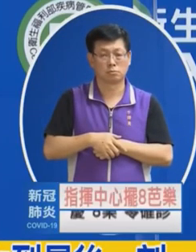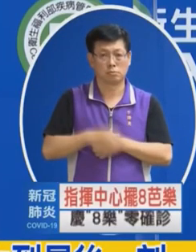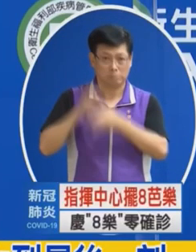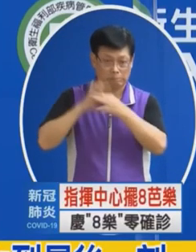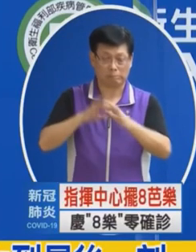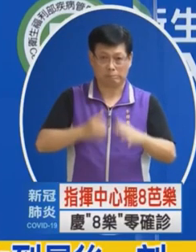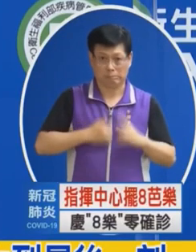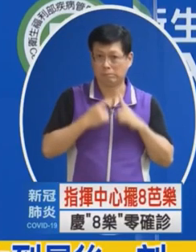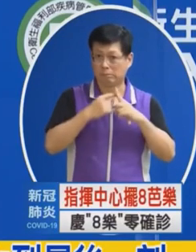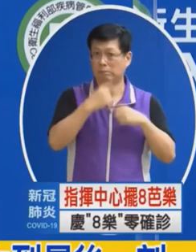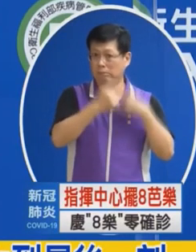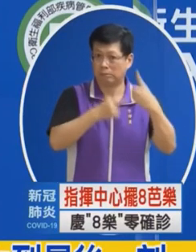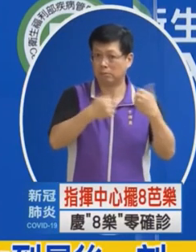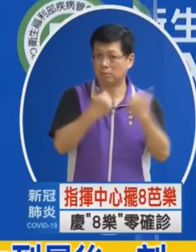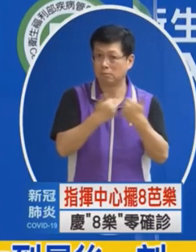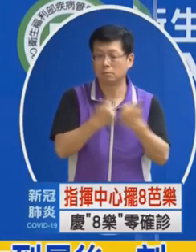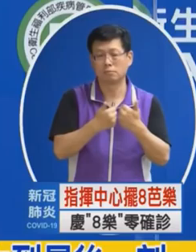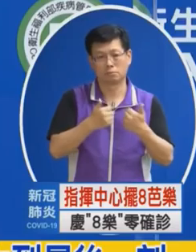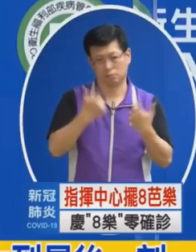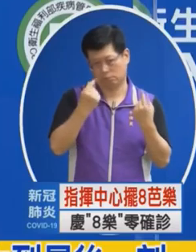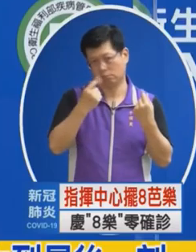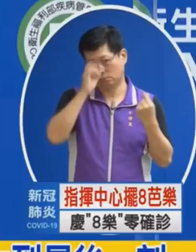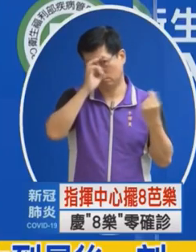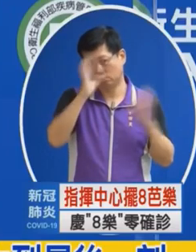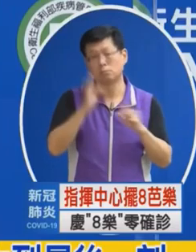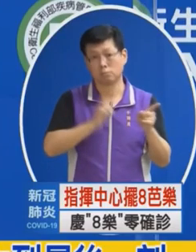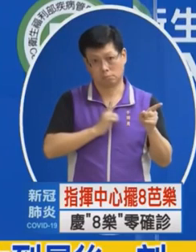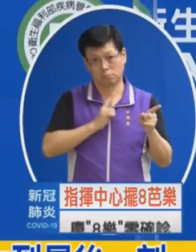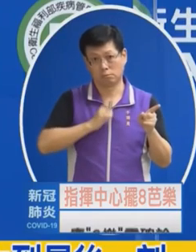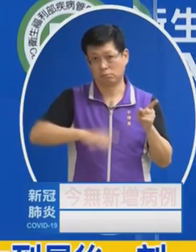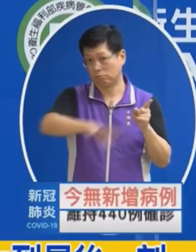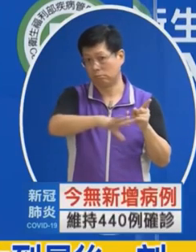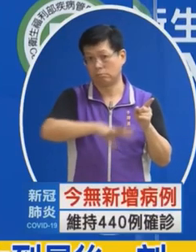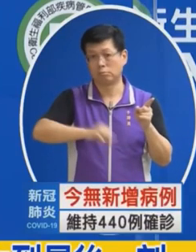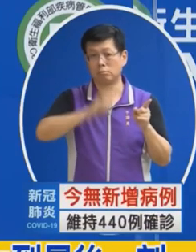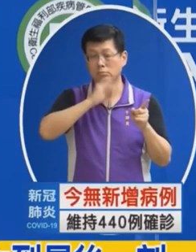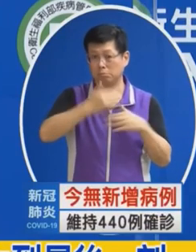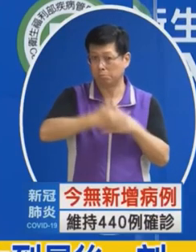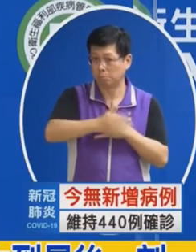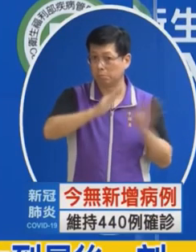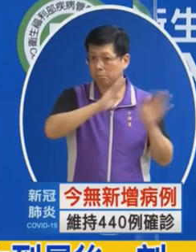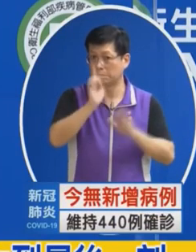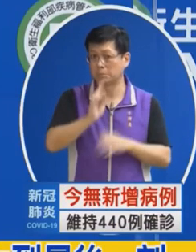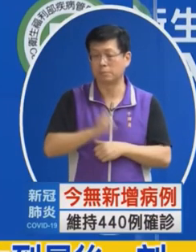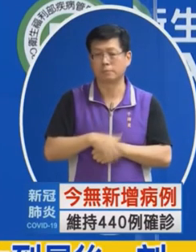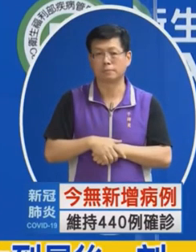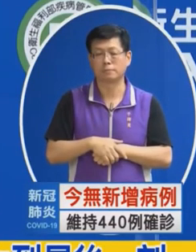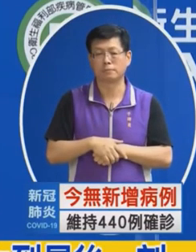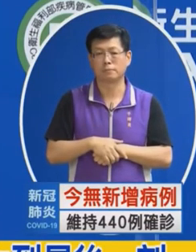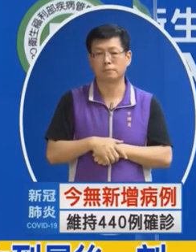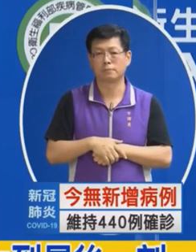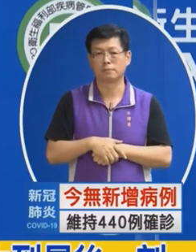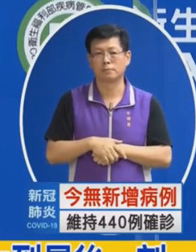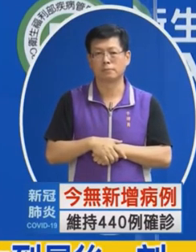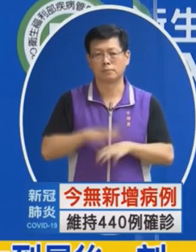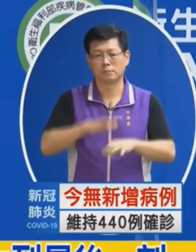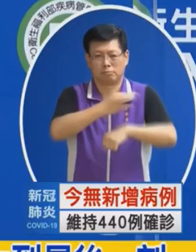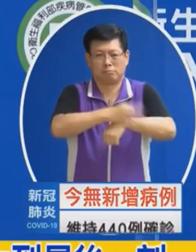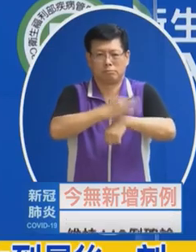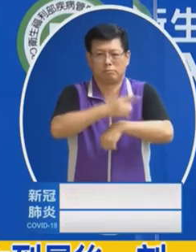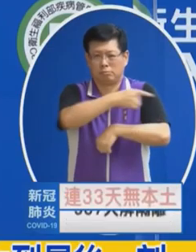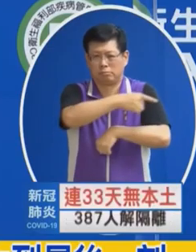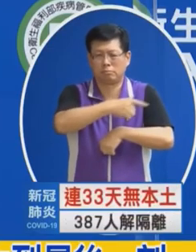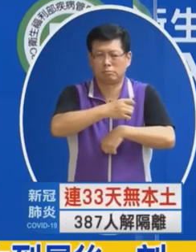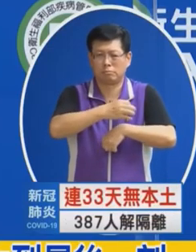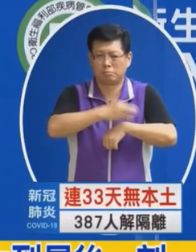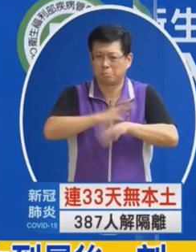的一个实体的会议，那不过要看他们整个的一个疫情因为在瑞士这边